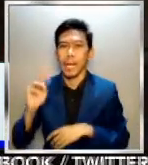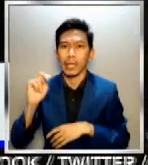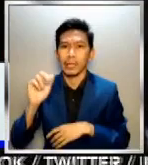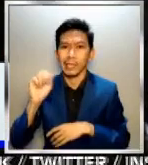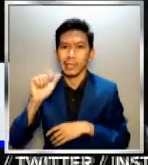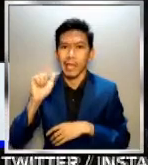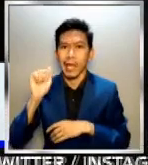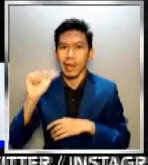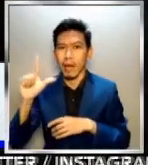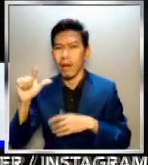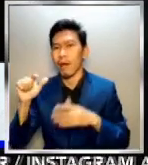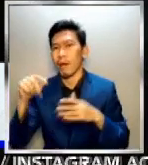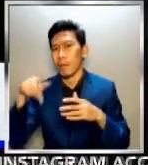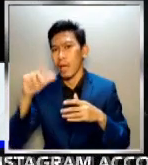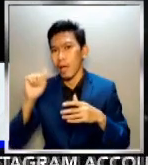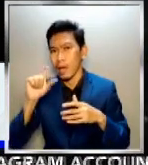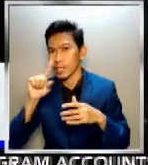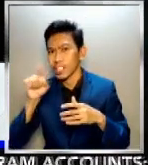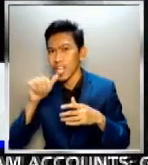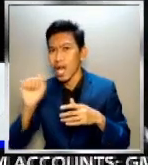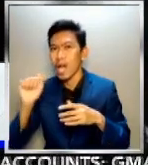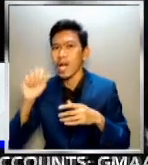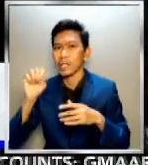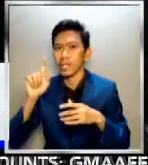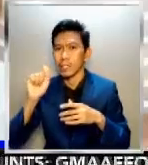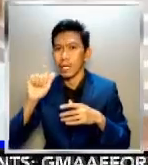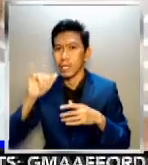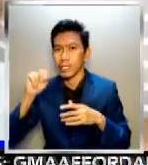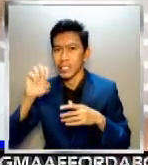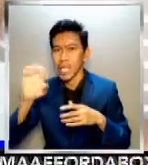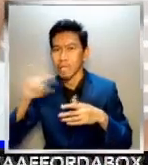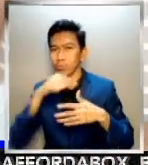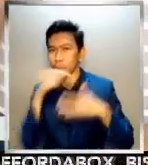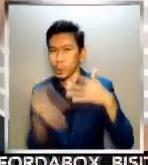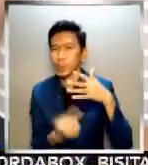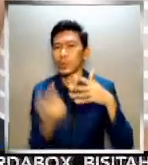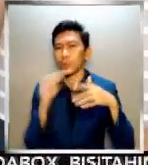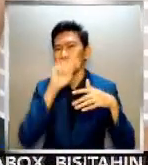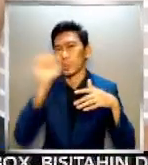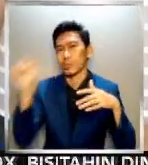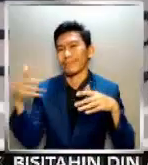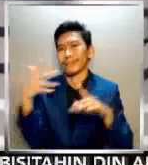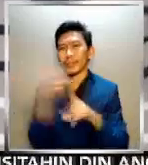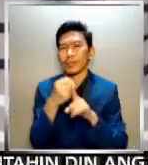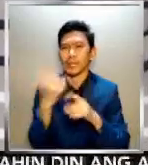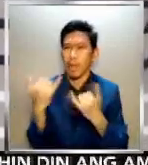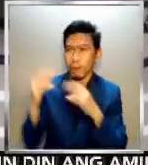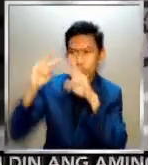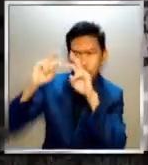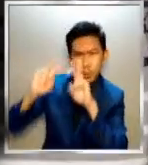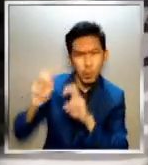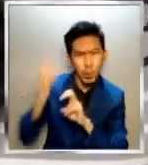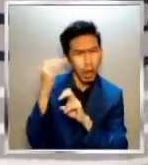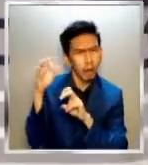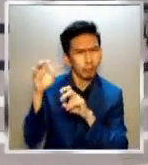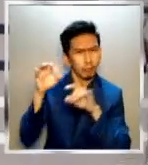Ines. Inaalam pa ang naging sanhi ng pagliyab ng mga kawat. James Agustin, Nakatuto, 24 Oras.